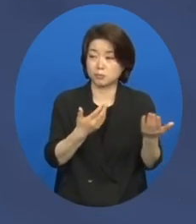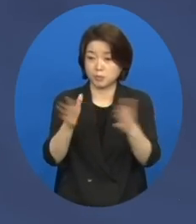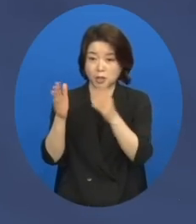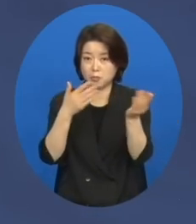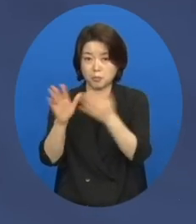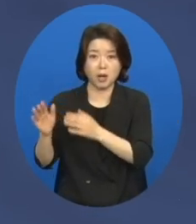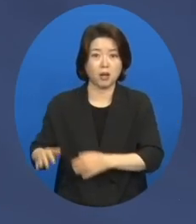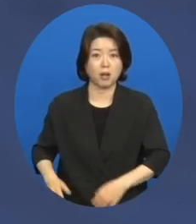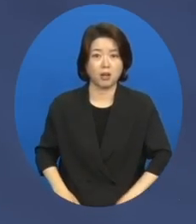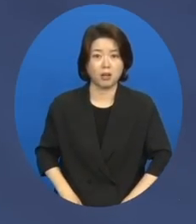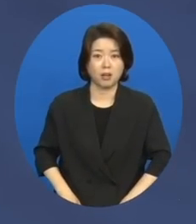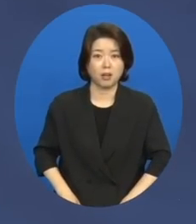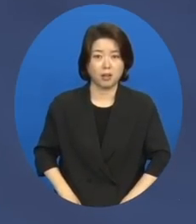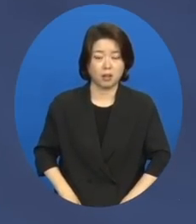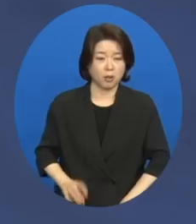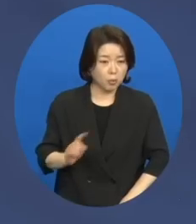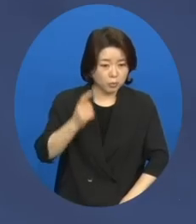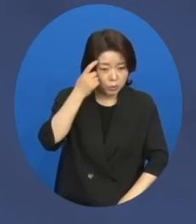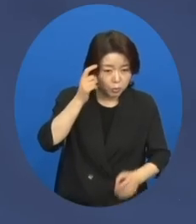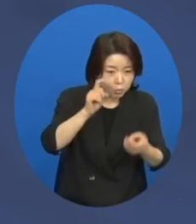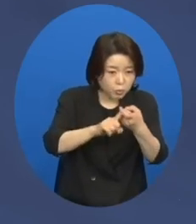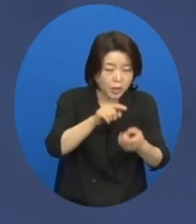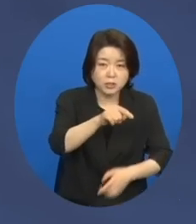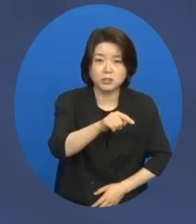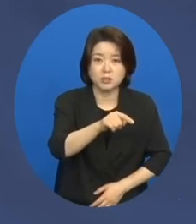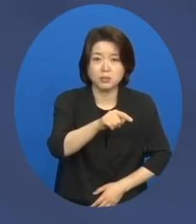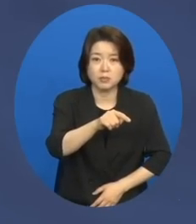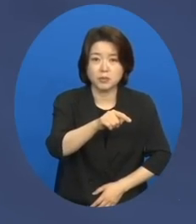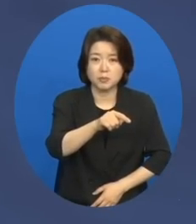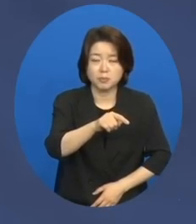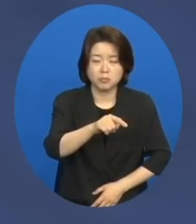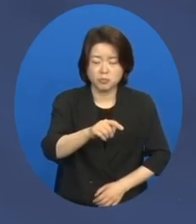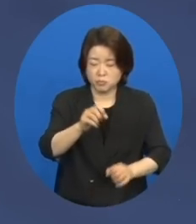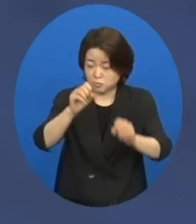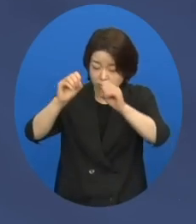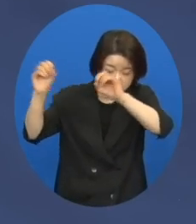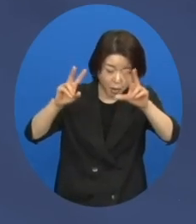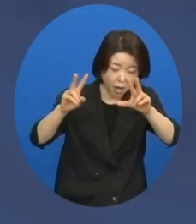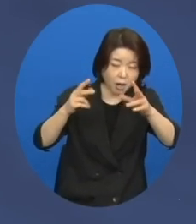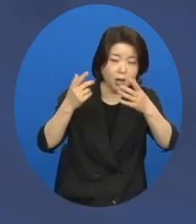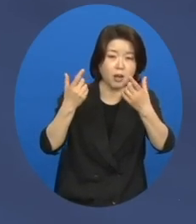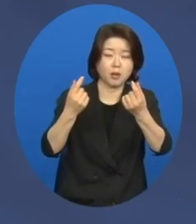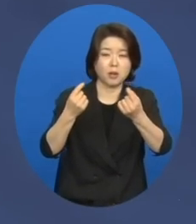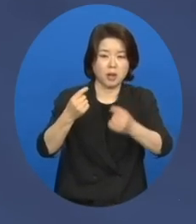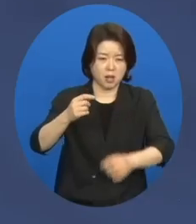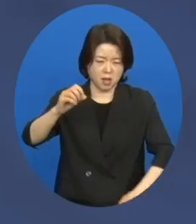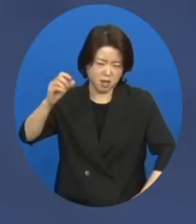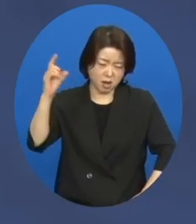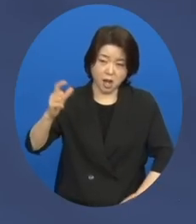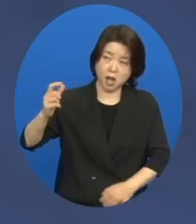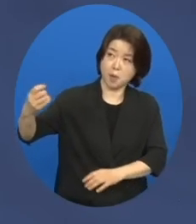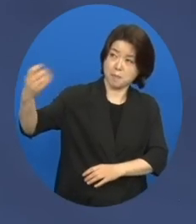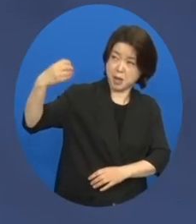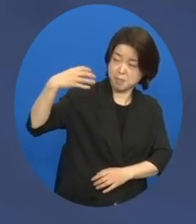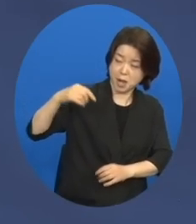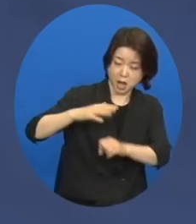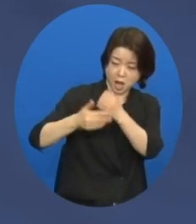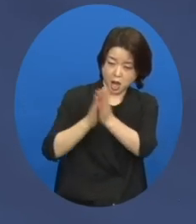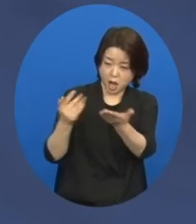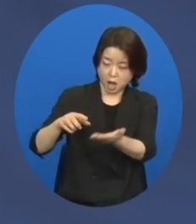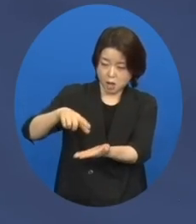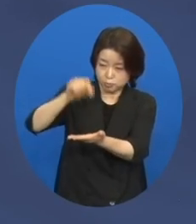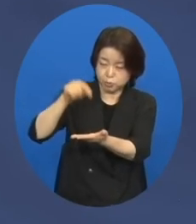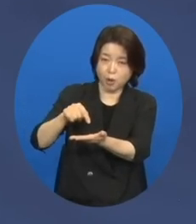넘어갔죠? 어떻게 우리의 관심이 이렇게도 천둥벼락보다 더 강력하게 말씀하시는 성경의